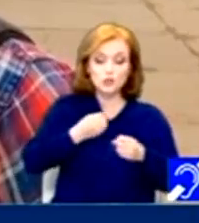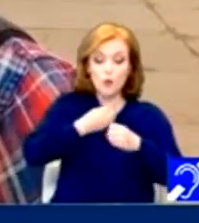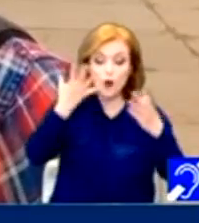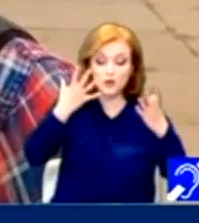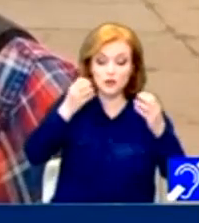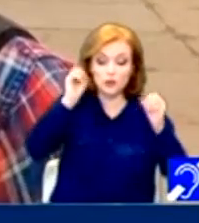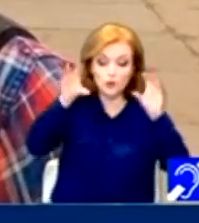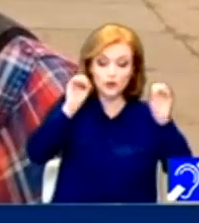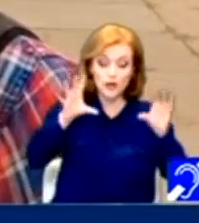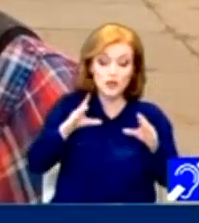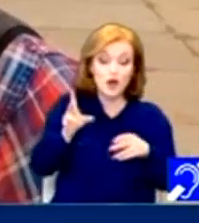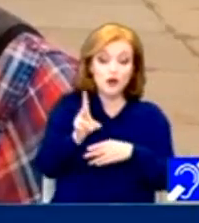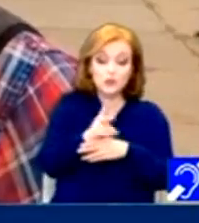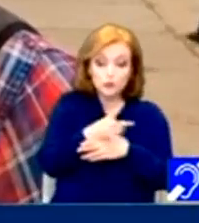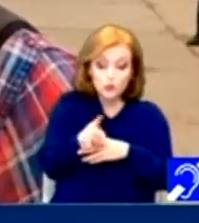время суток